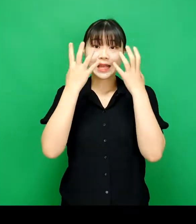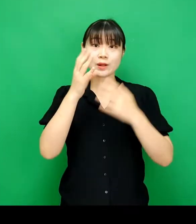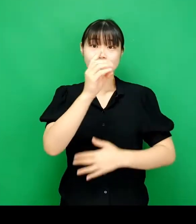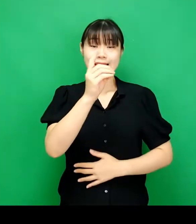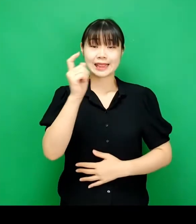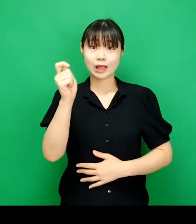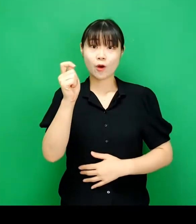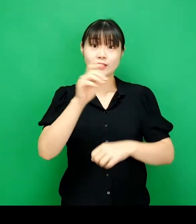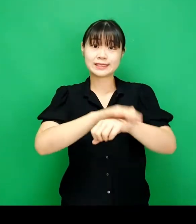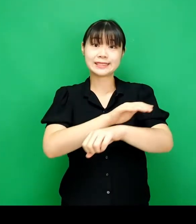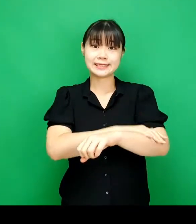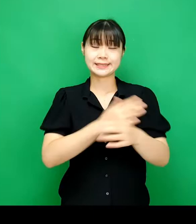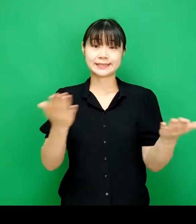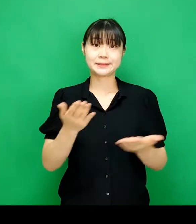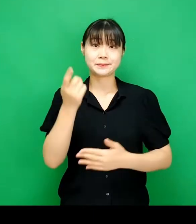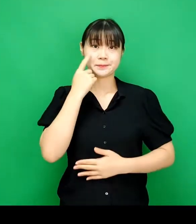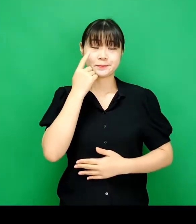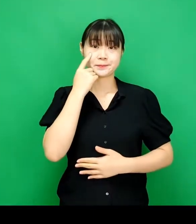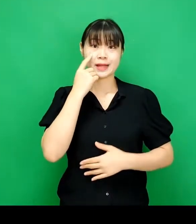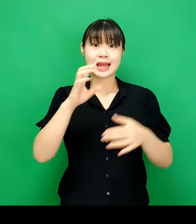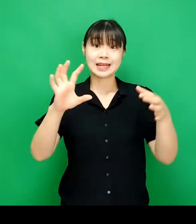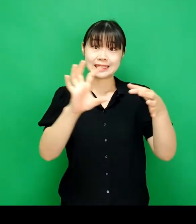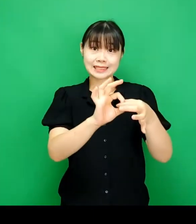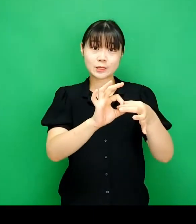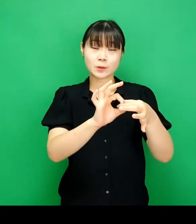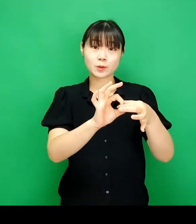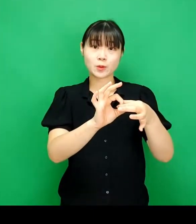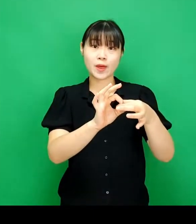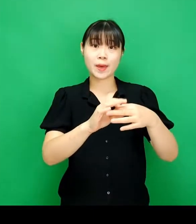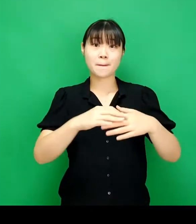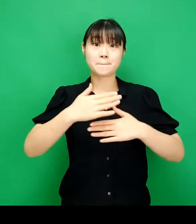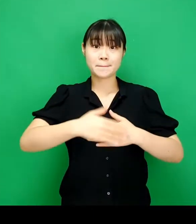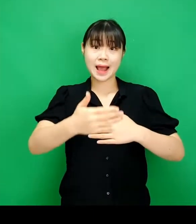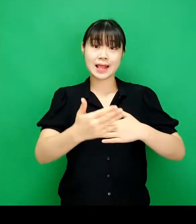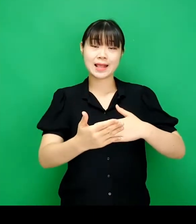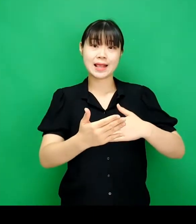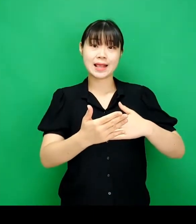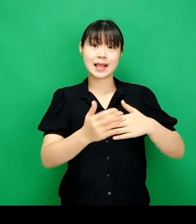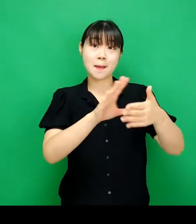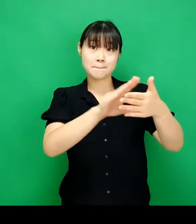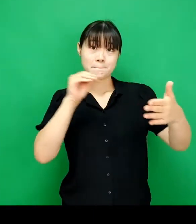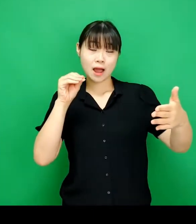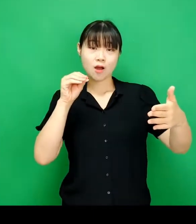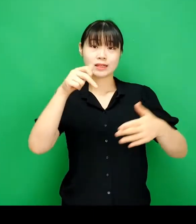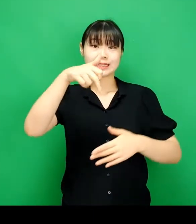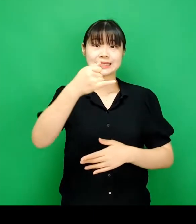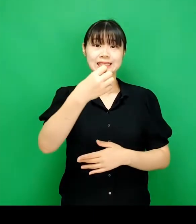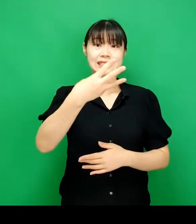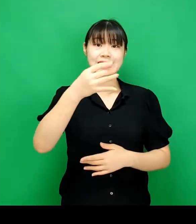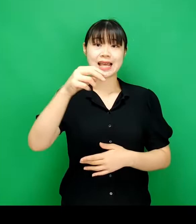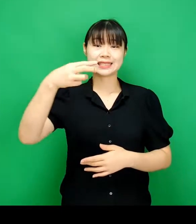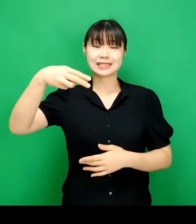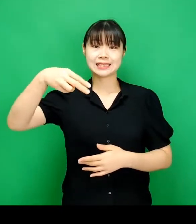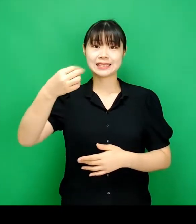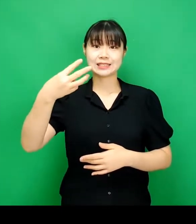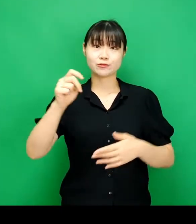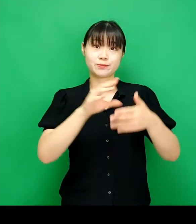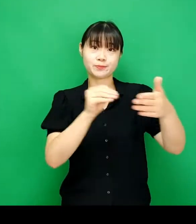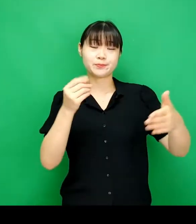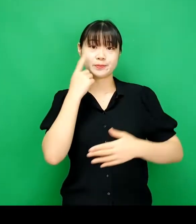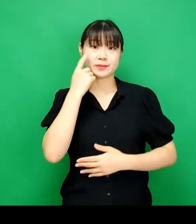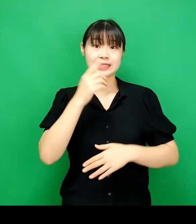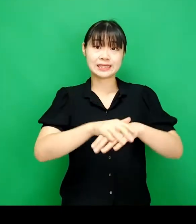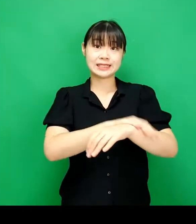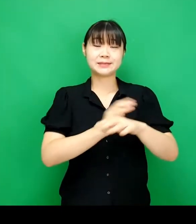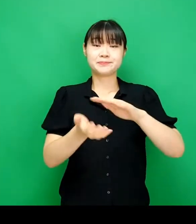새로운 데이터로 실습해 보겠습니다. 링크에 접속해 파일을 받거나 클래스룸에서 파일을 다운받으세요.